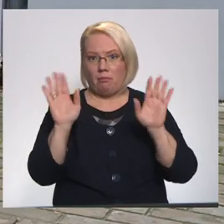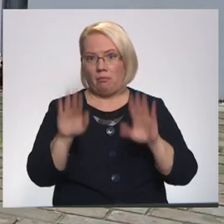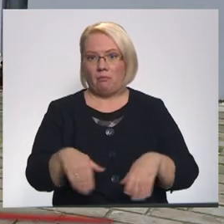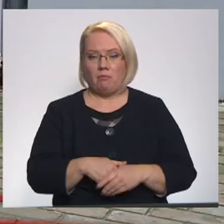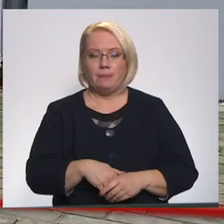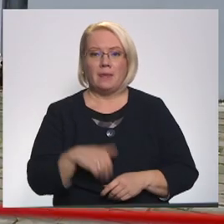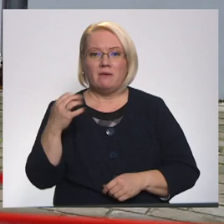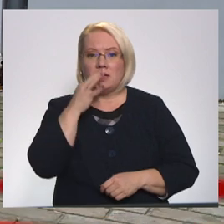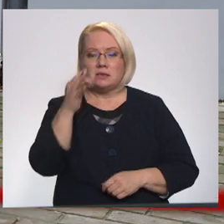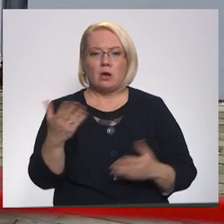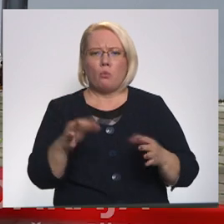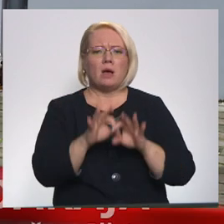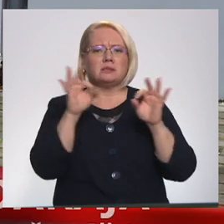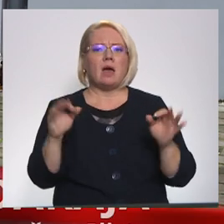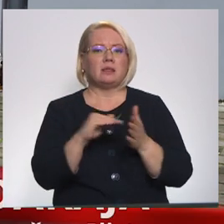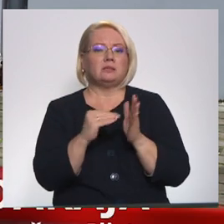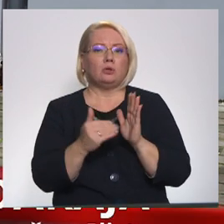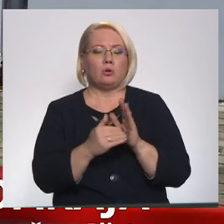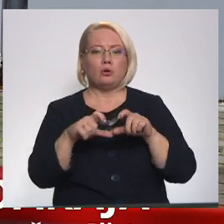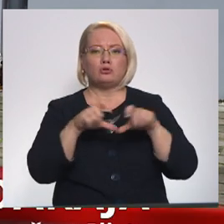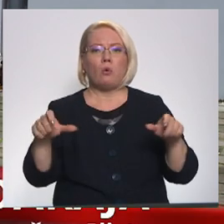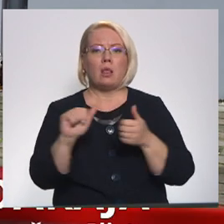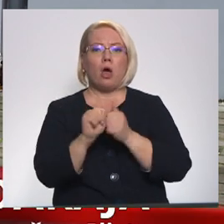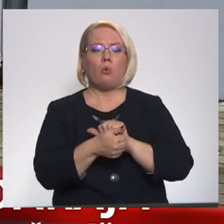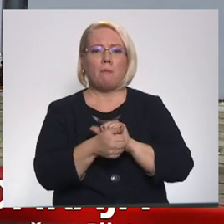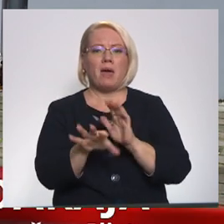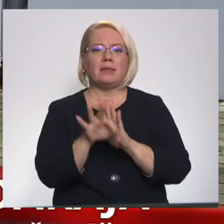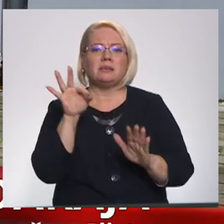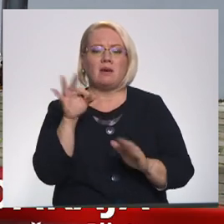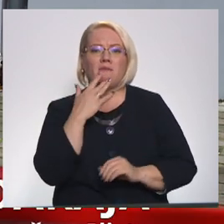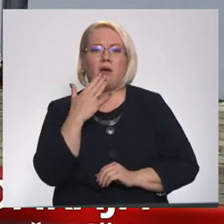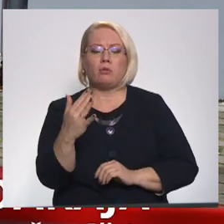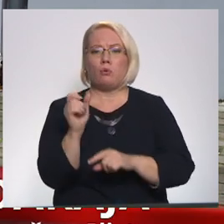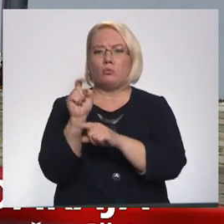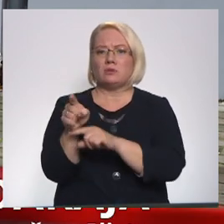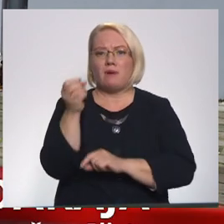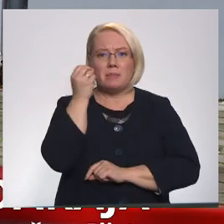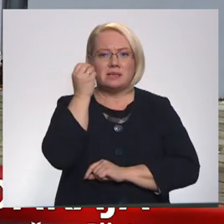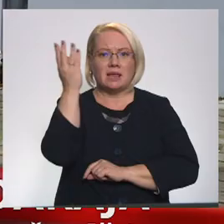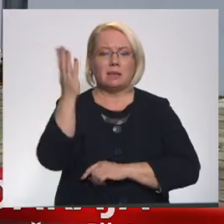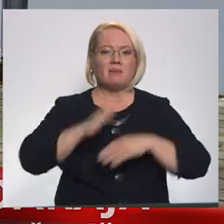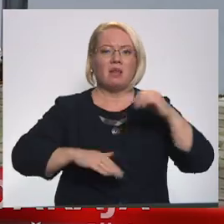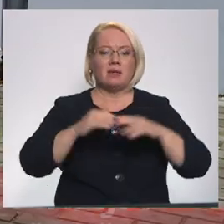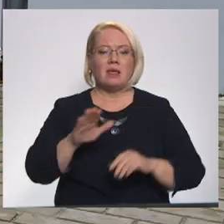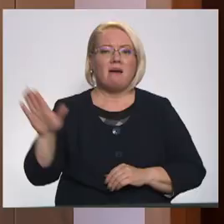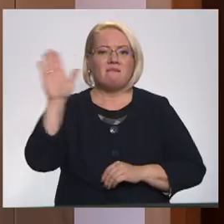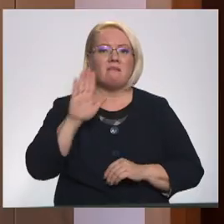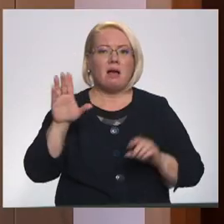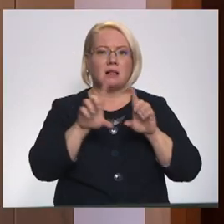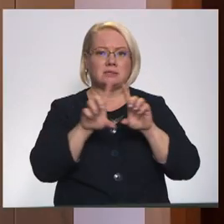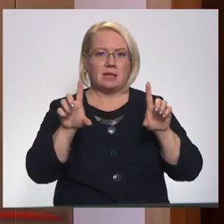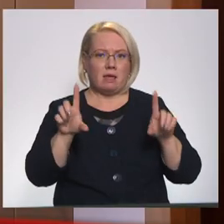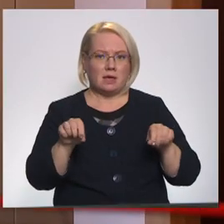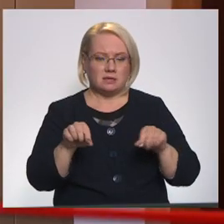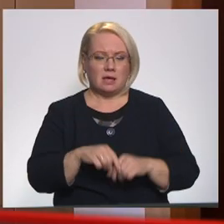iesākt situācijā, ja skolā tiek nomainīta izvēlētā valoda uzdevām izglītības kvalitātes valsts dienestam? Mēs